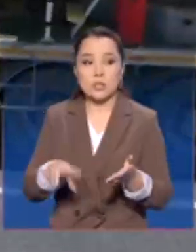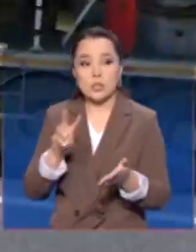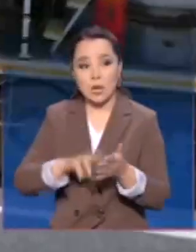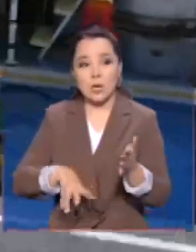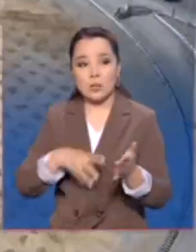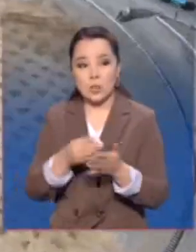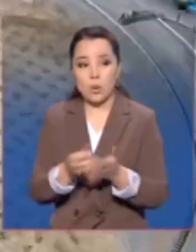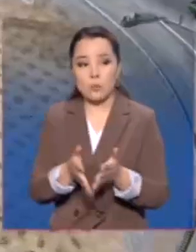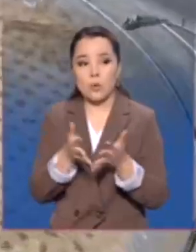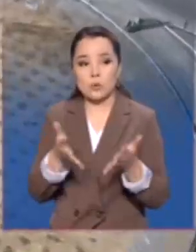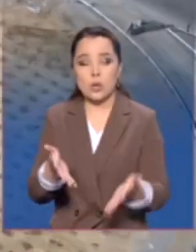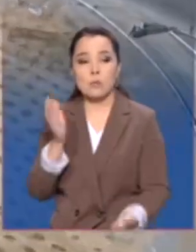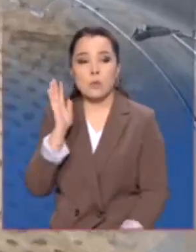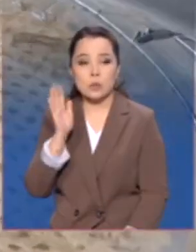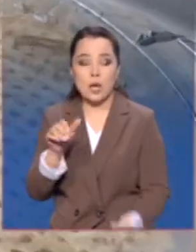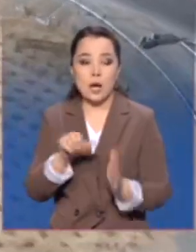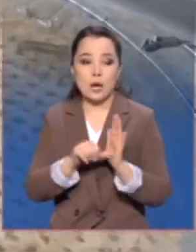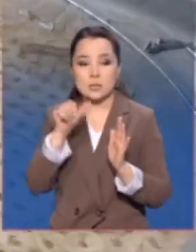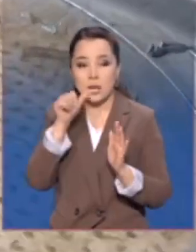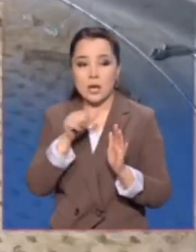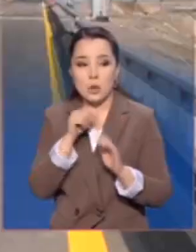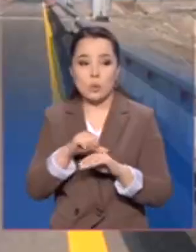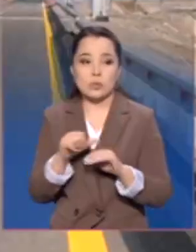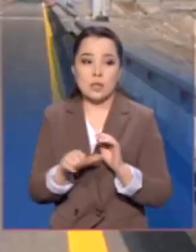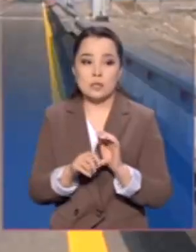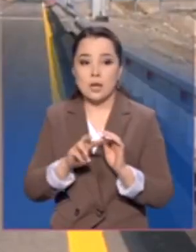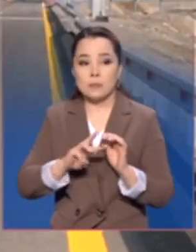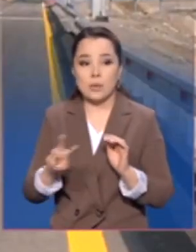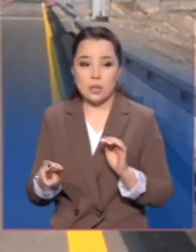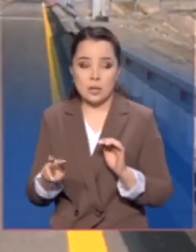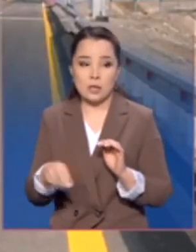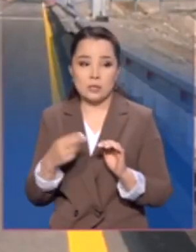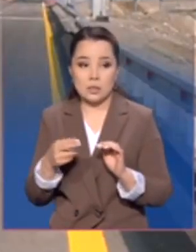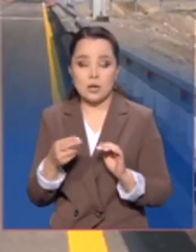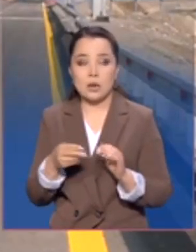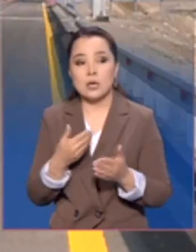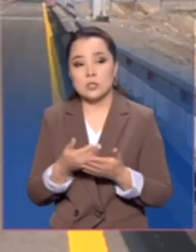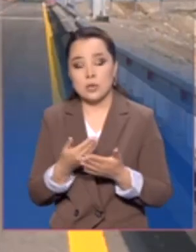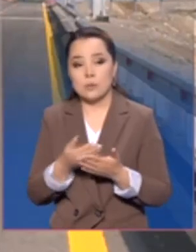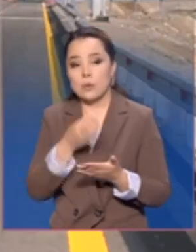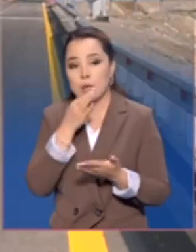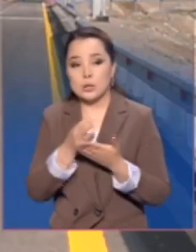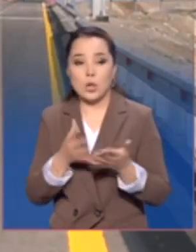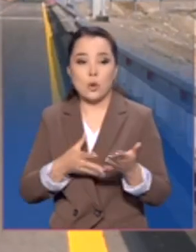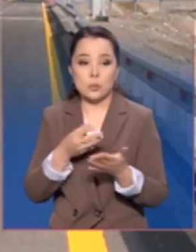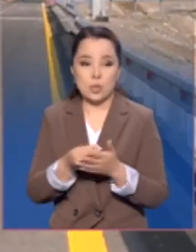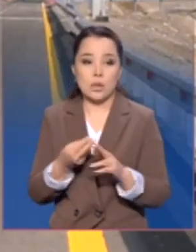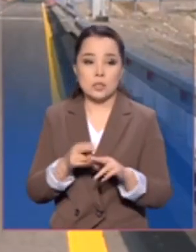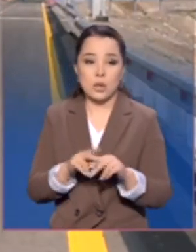көлемі қомақты болмақ. 6 айда мысалы 16 миллиард мысалы шамамен төлесек, біз сонша ақшаны